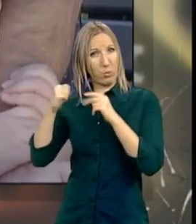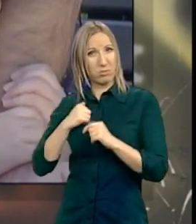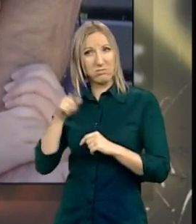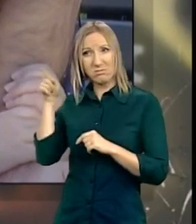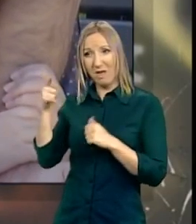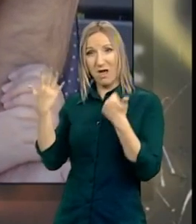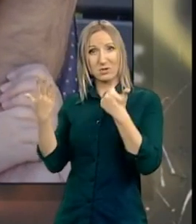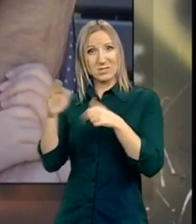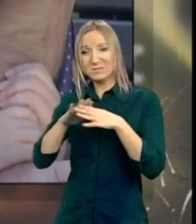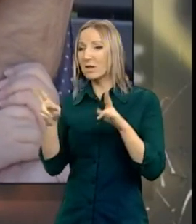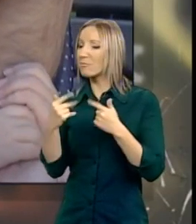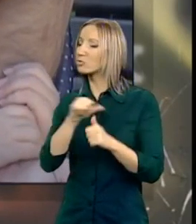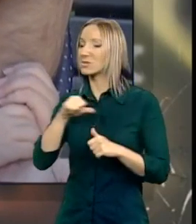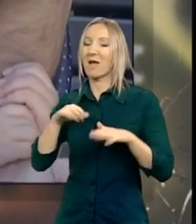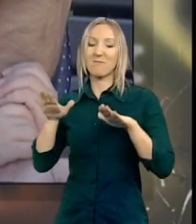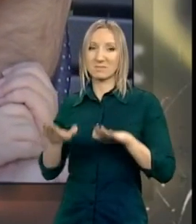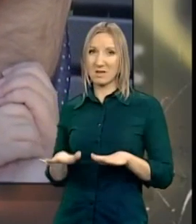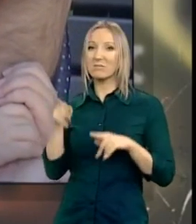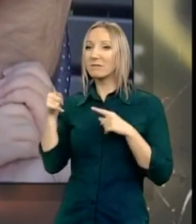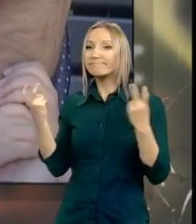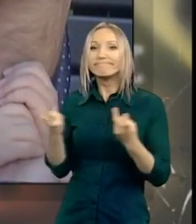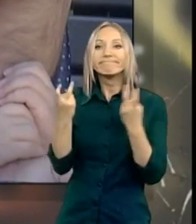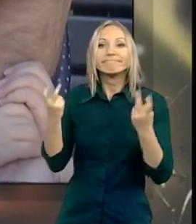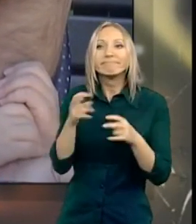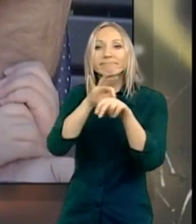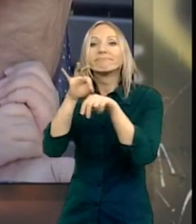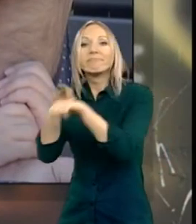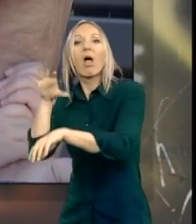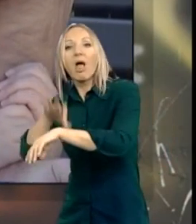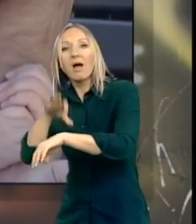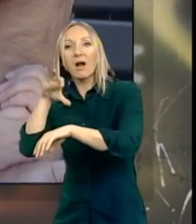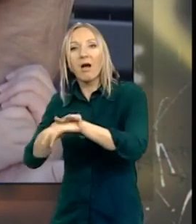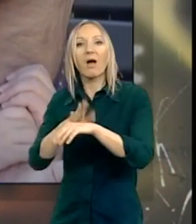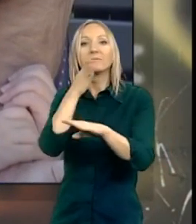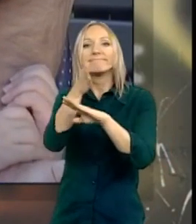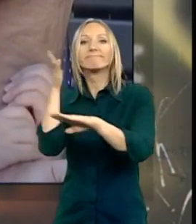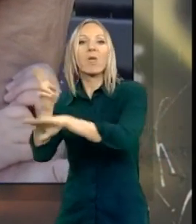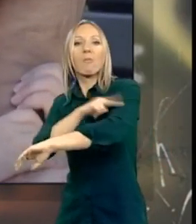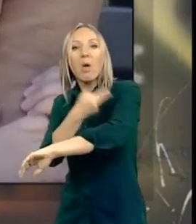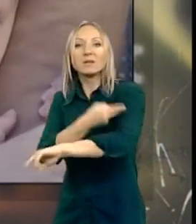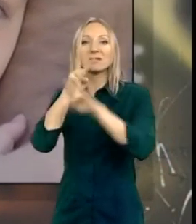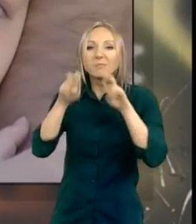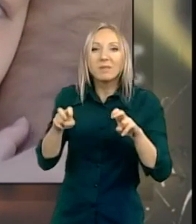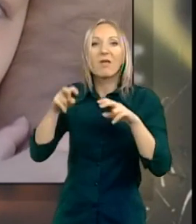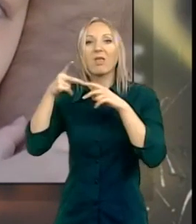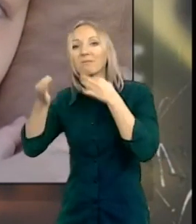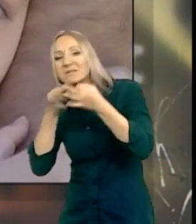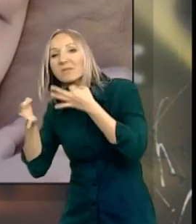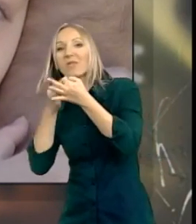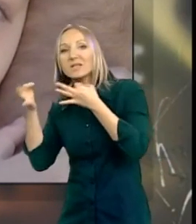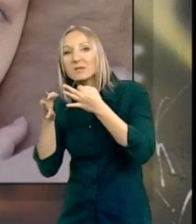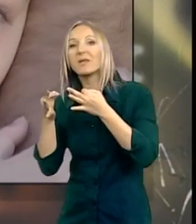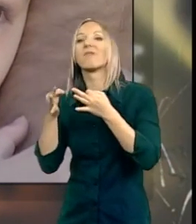može samostalno da sedi, krenuli su u potragu za dijagnozu. Od klinike do klinike, od ispitivanja do ispitivanja, dijagnozu